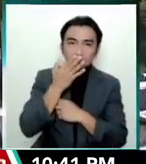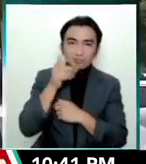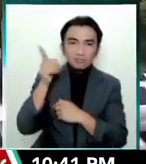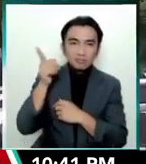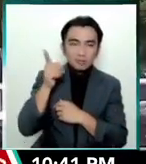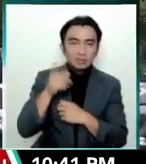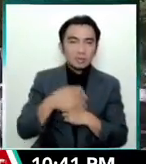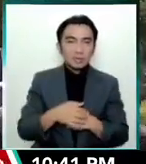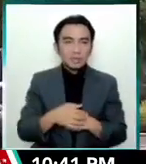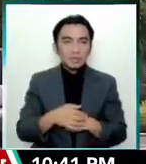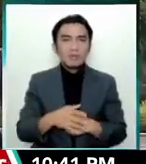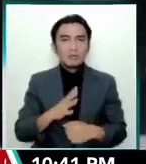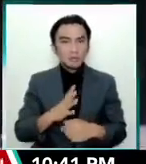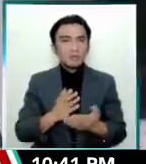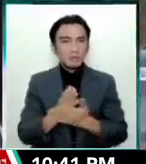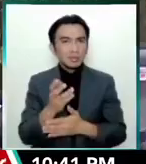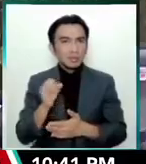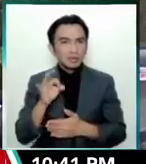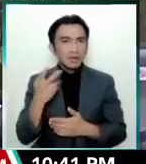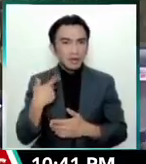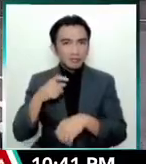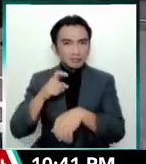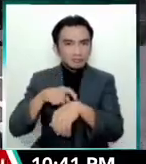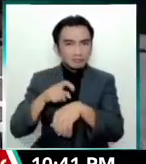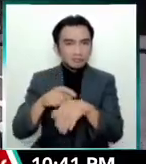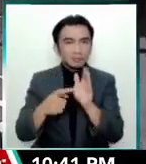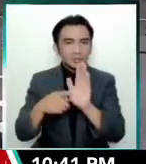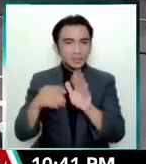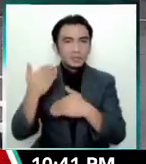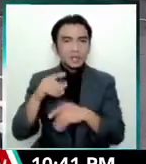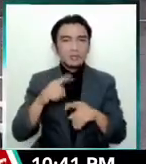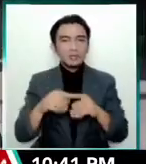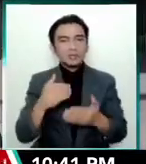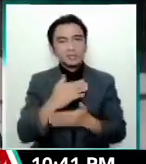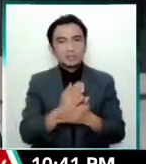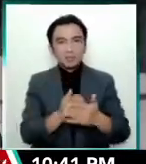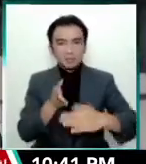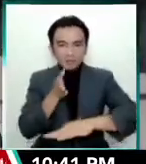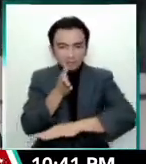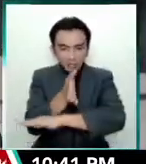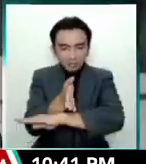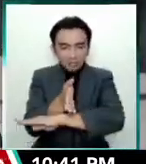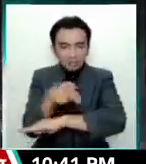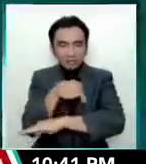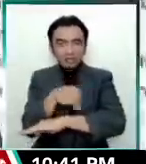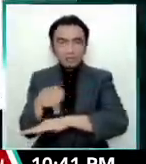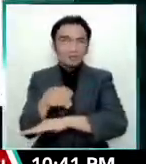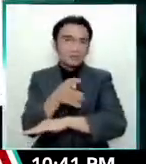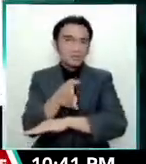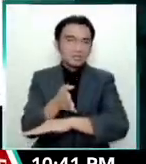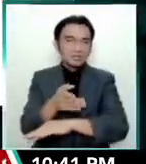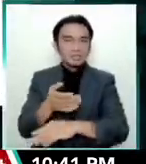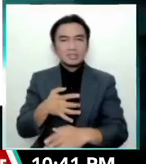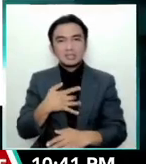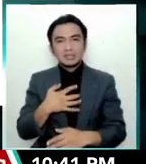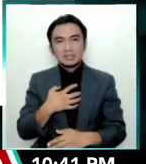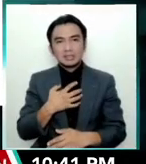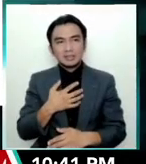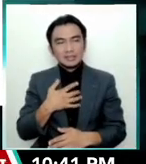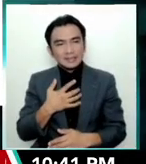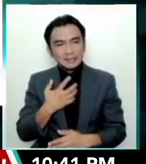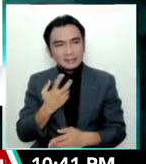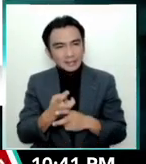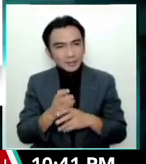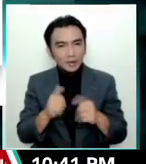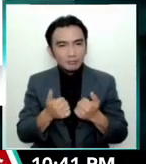timer. Pero sa mga intersection na wala nito, may mga nalilito raw at nadadali pa ng traffic violation. Paano kala ni Senator Mark